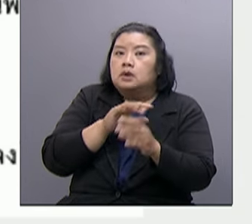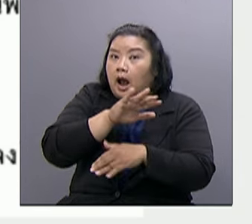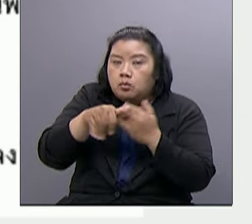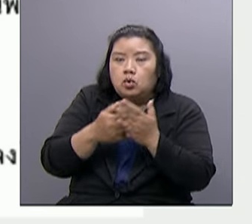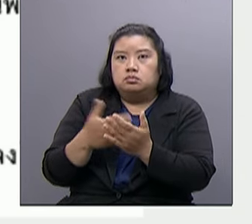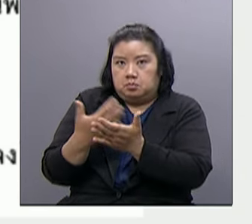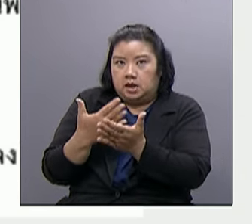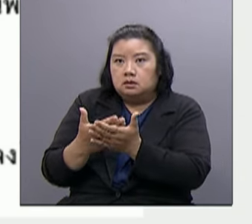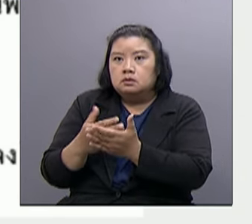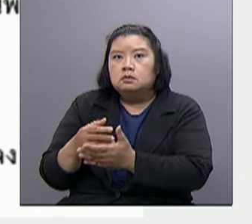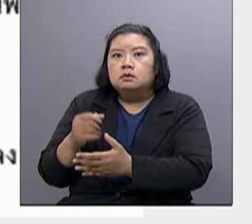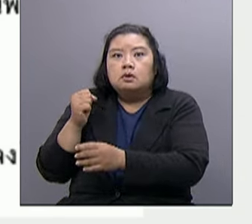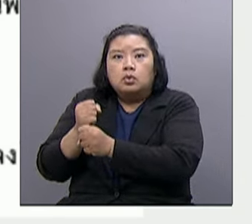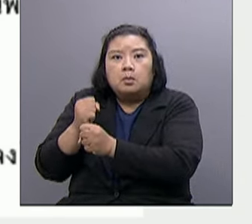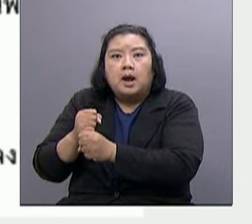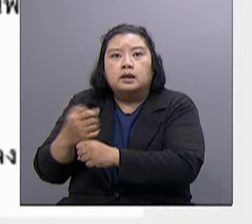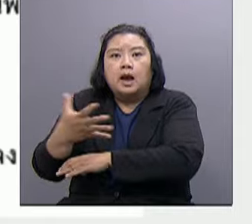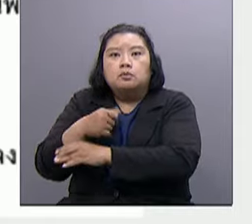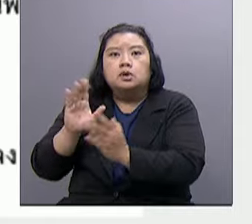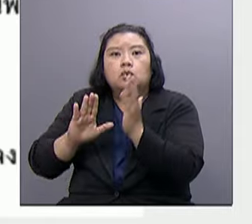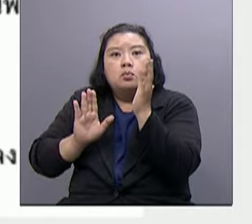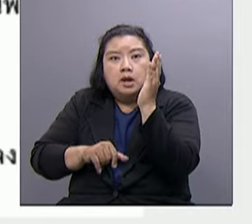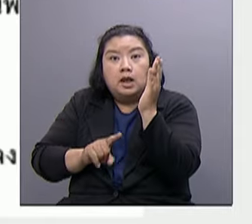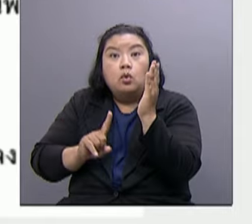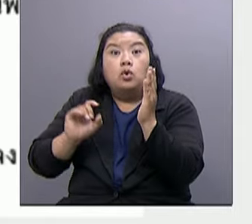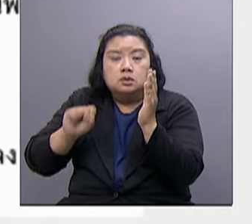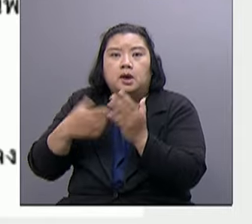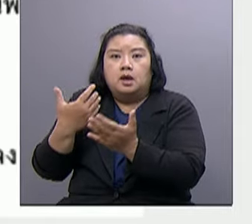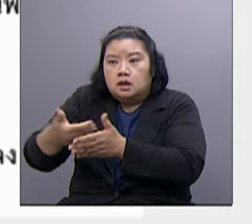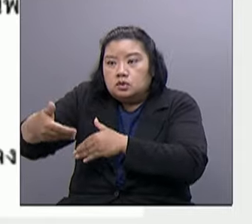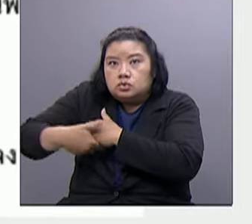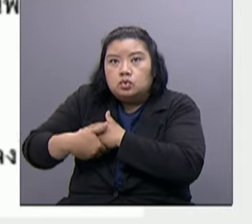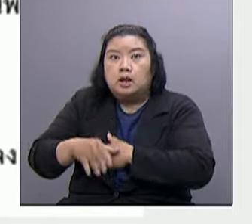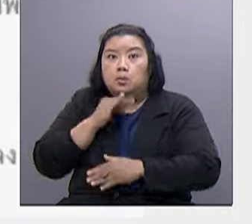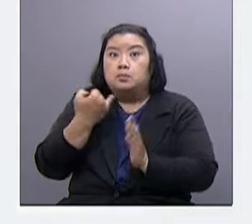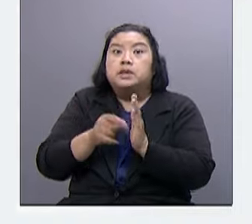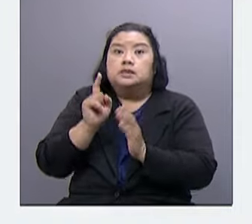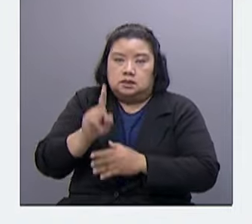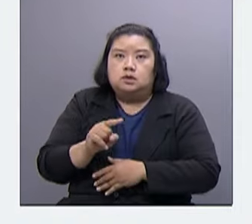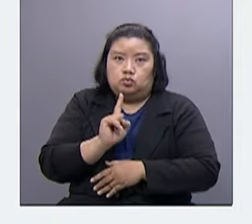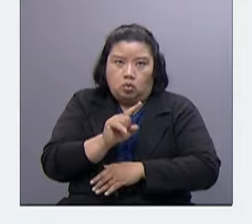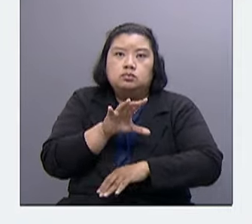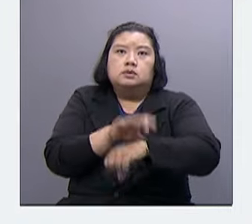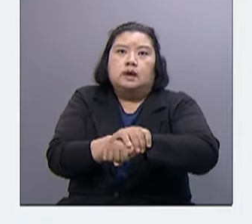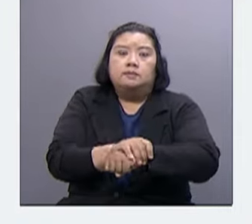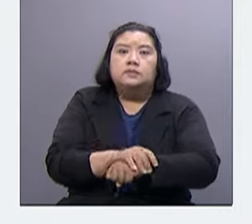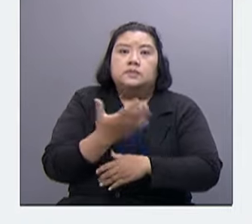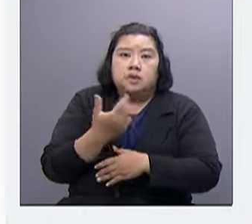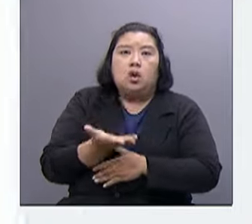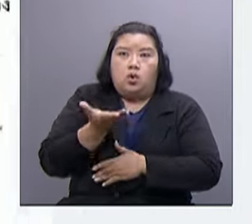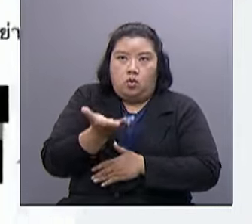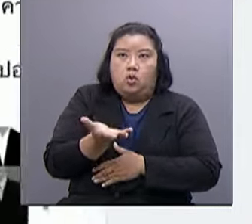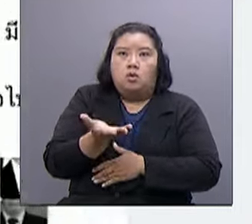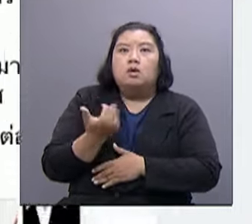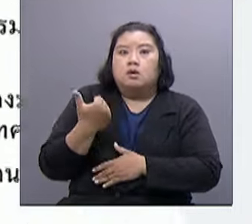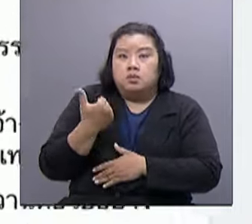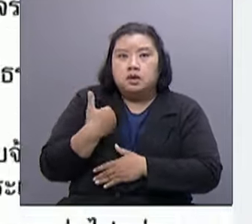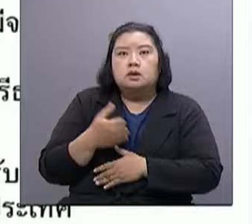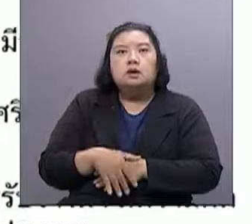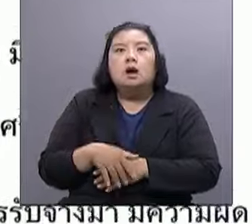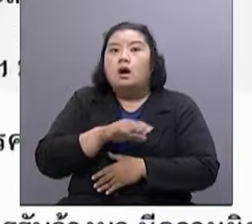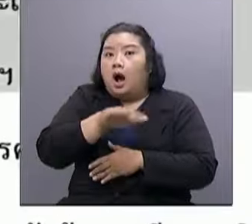ท้องถิ่นหรือไม่และหากพบข้อเท็จจริงก็จี้ให้เอาผิดอย่างจริงจังด้วยค่ะรวมถึงการเปิดเผยข้อมูลการตั้งข้อสังเกตกลุ่มผู้ส